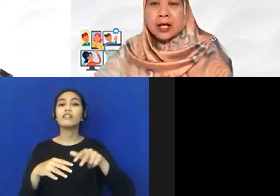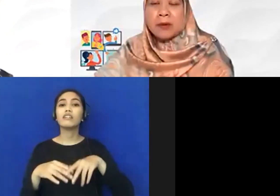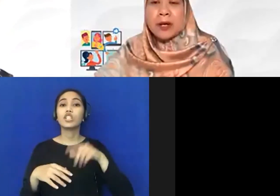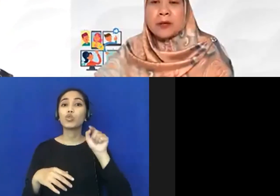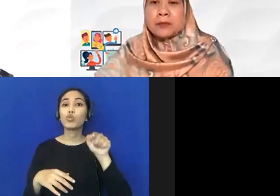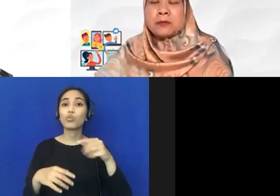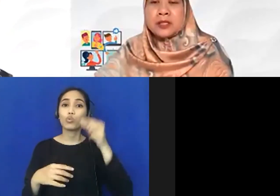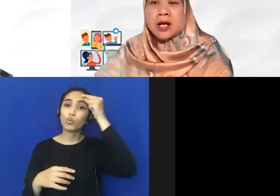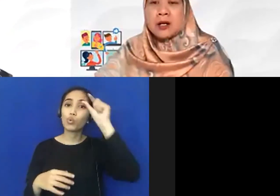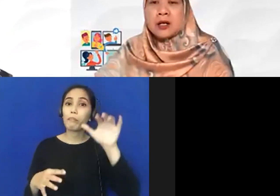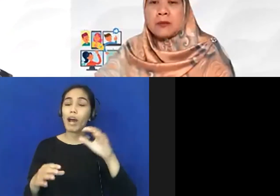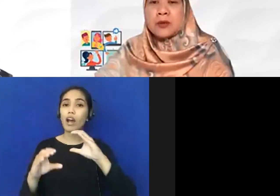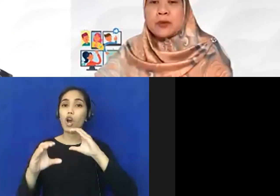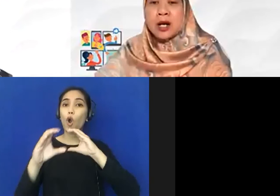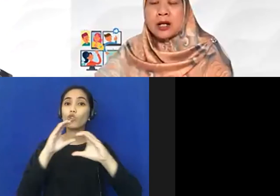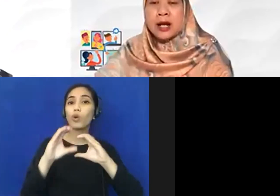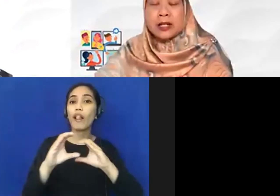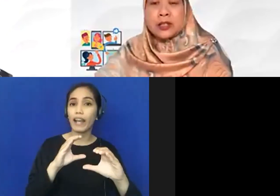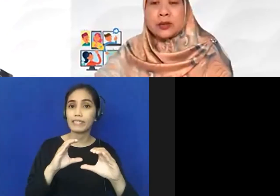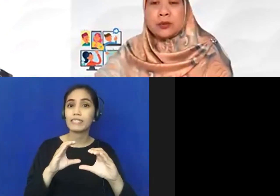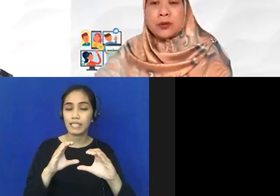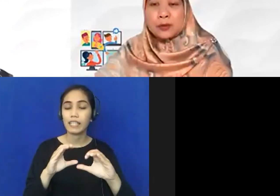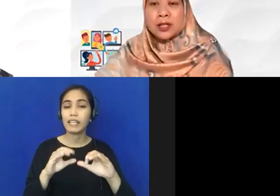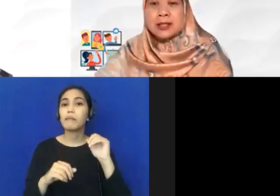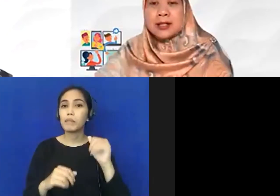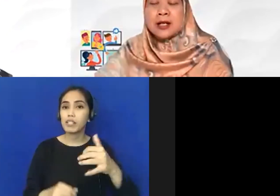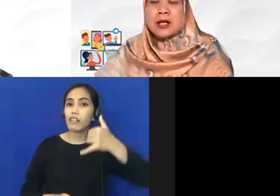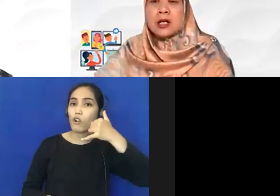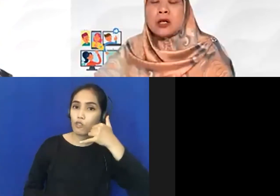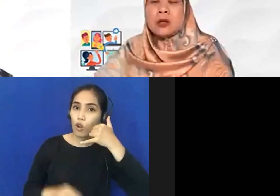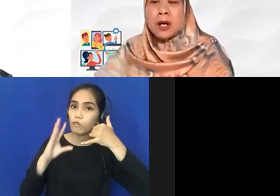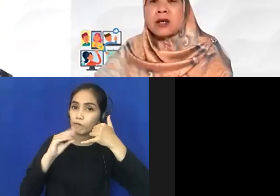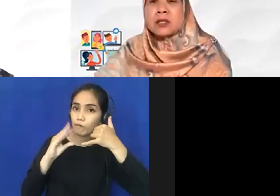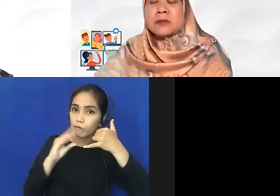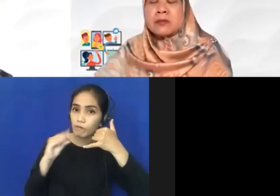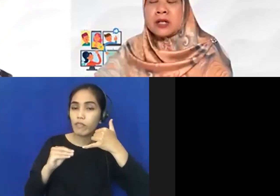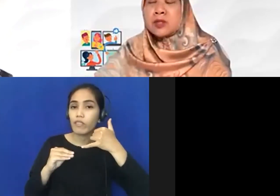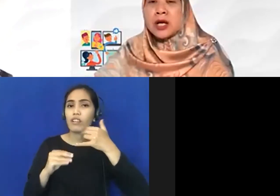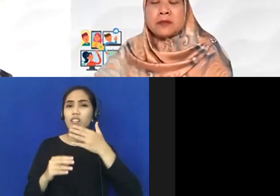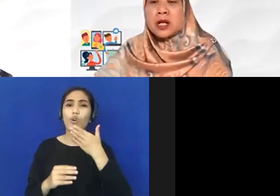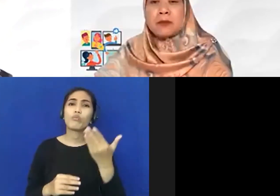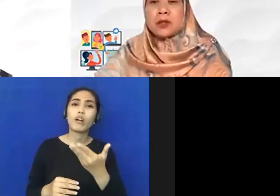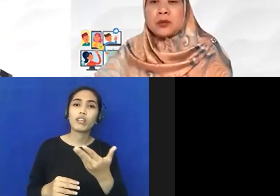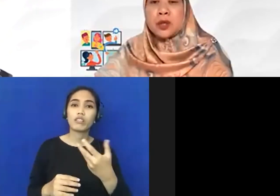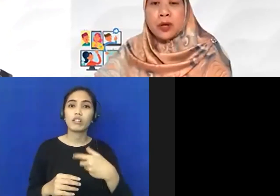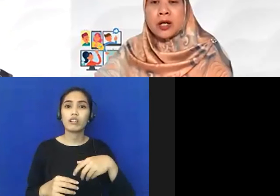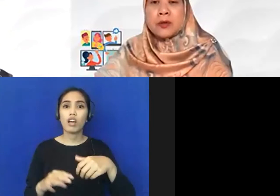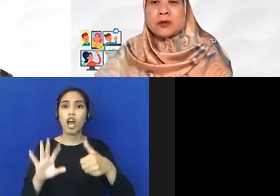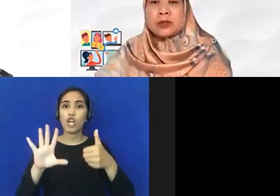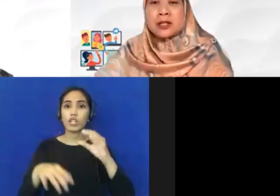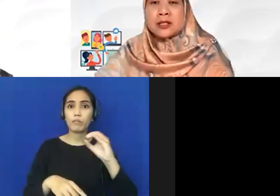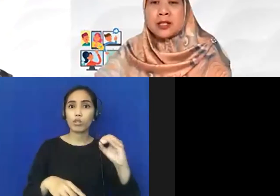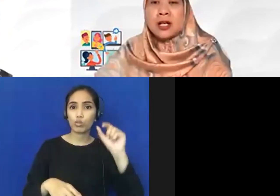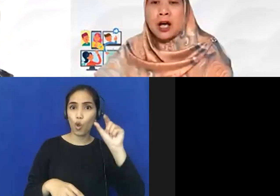konsultasi. Nah Bapak Ibu bisa menggunakan line itu untuk konsultasi. Lumayan Mas Bram, dalam sehari bisa 600-an orang